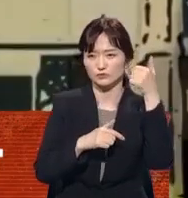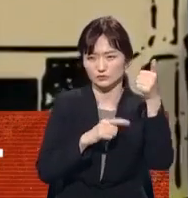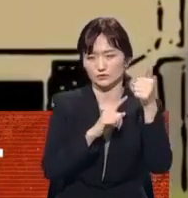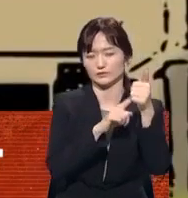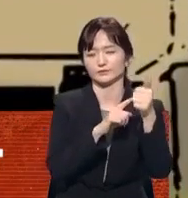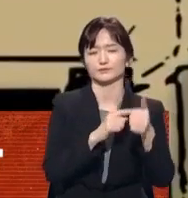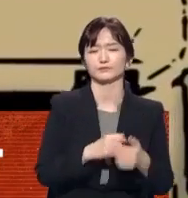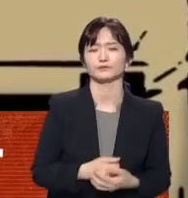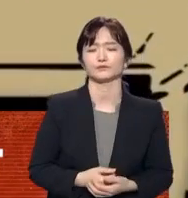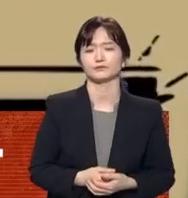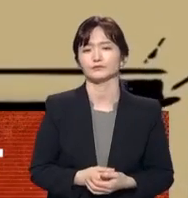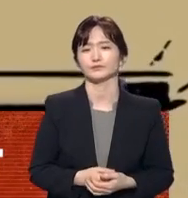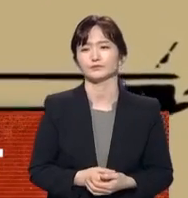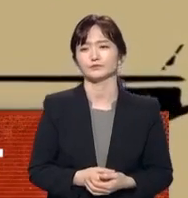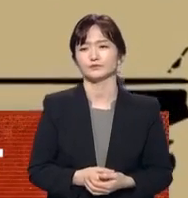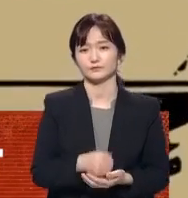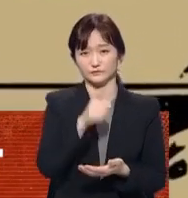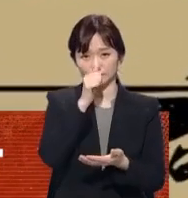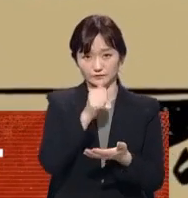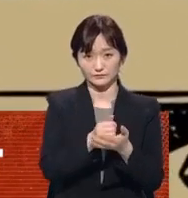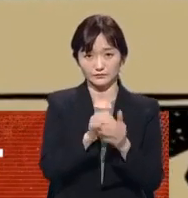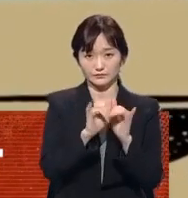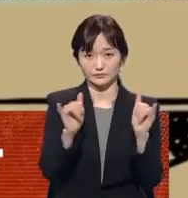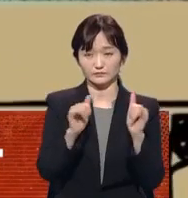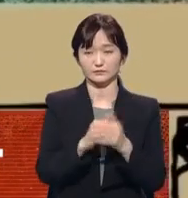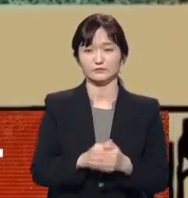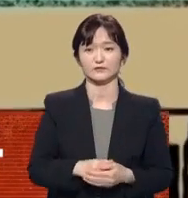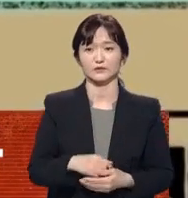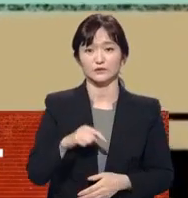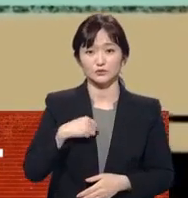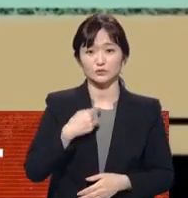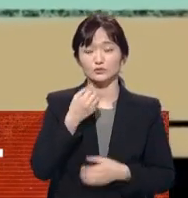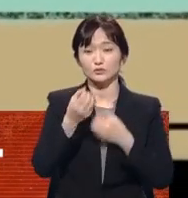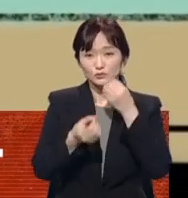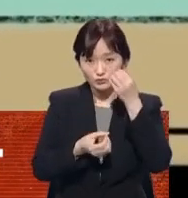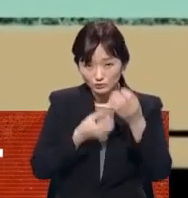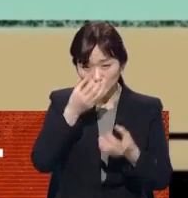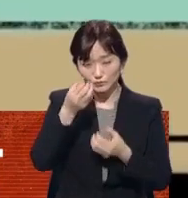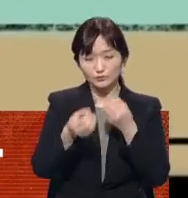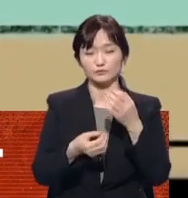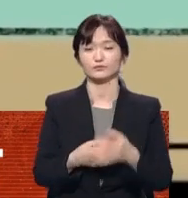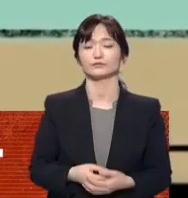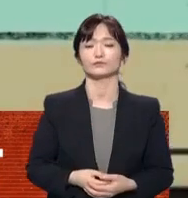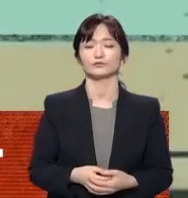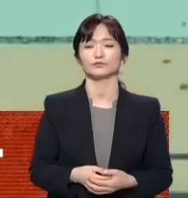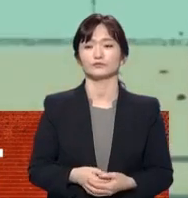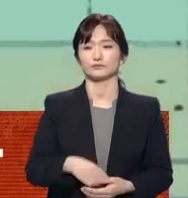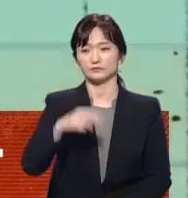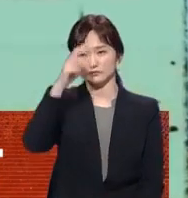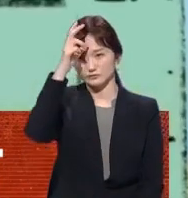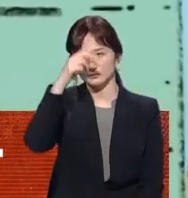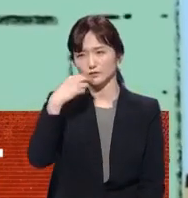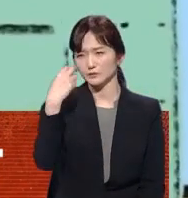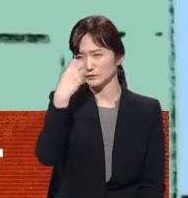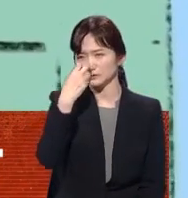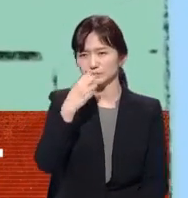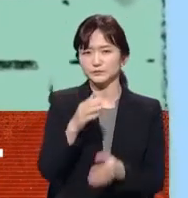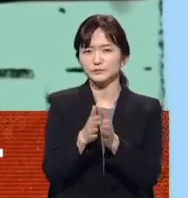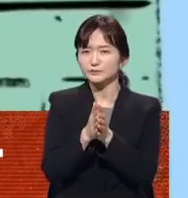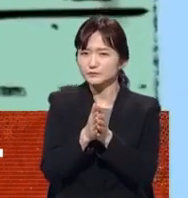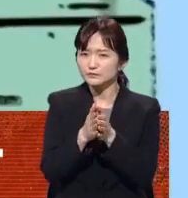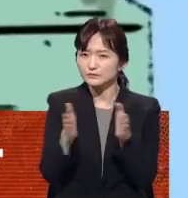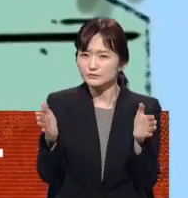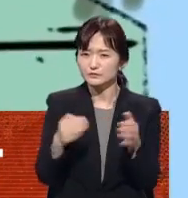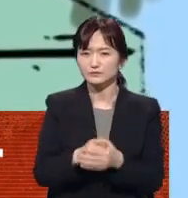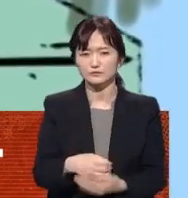그런데이 범인이 제발로 자수를 했습니다네 그렇습니다 경찰이 수사를 시작하고 나서 아무래도